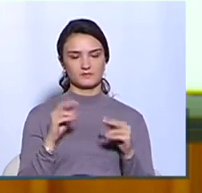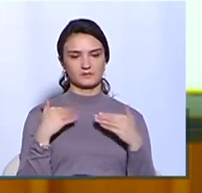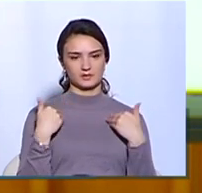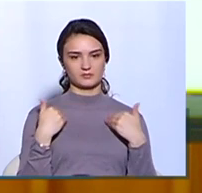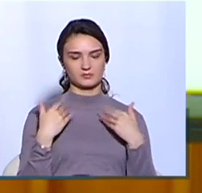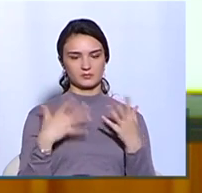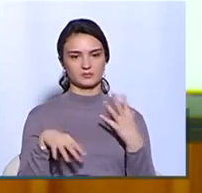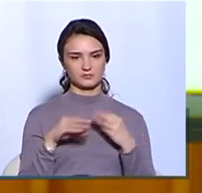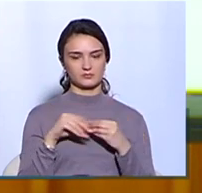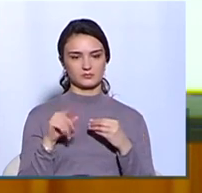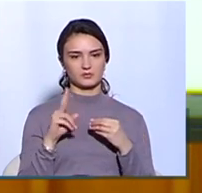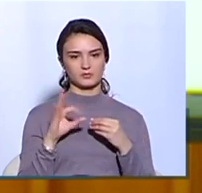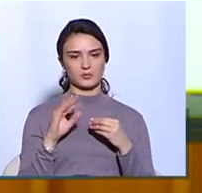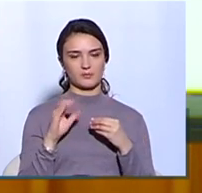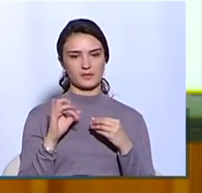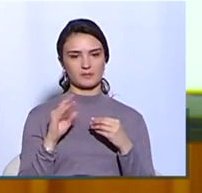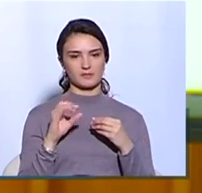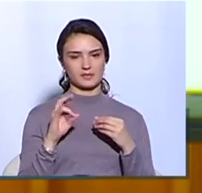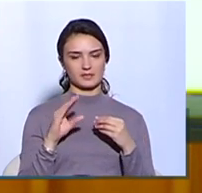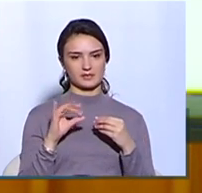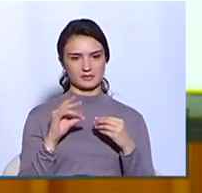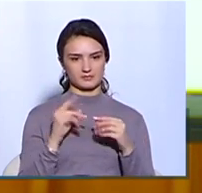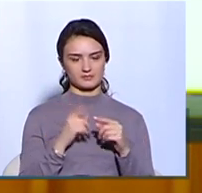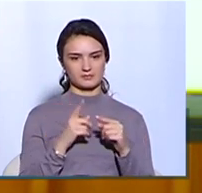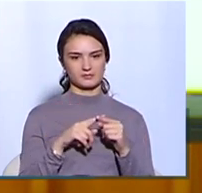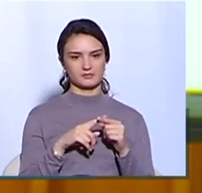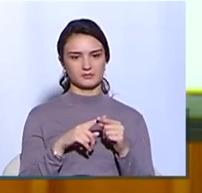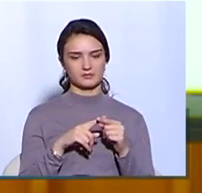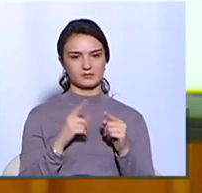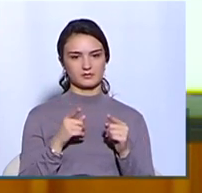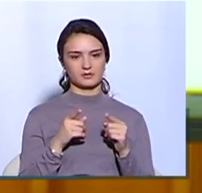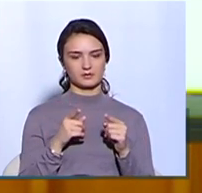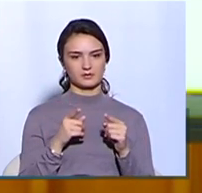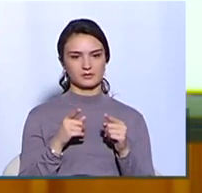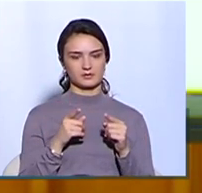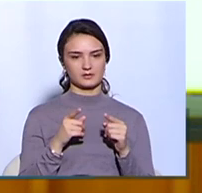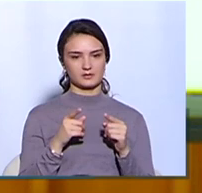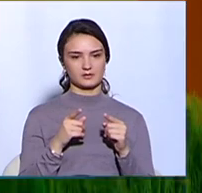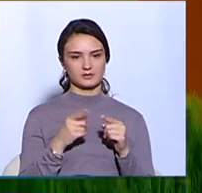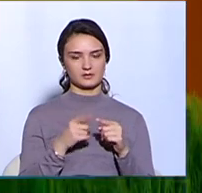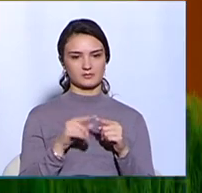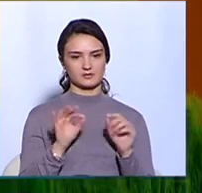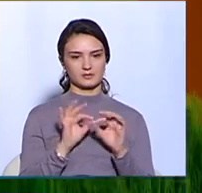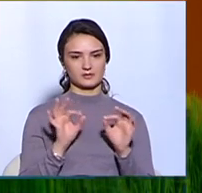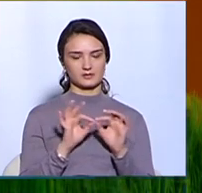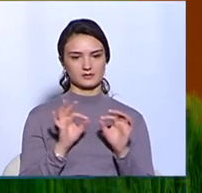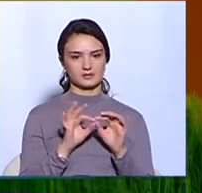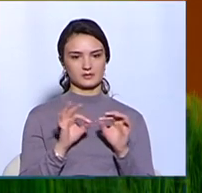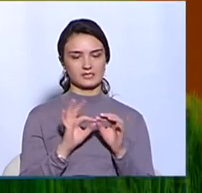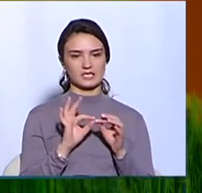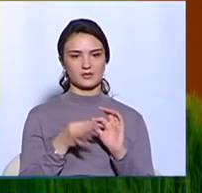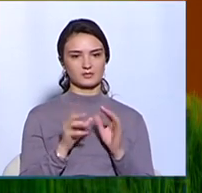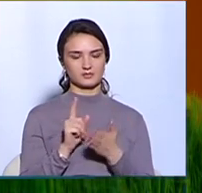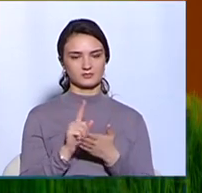ვიტამინები ესენი არიან კოფერმენტები, მეთიონის სინთეზა იქ კიდევ მოგეთ ეს ასერტულად არ გვინდოდა ამის ახსნა. თული ის არის